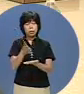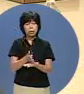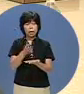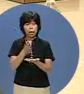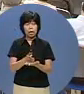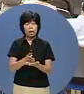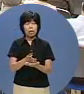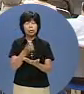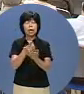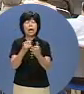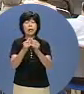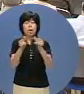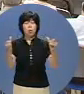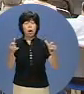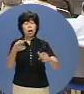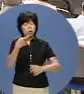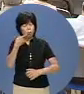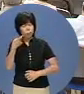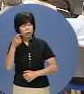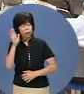味深く聞き入っていました。